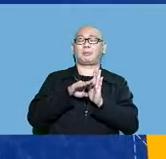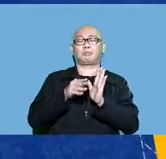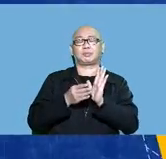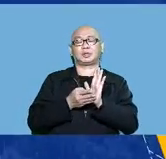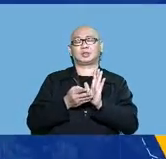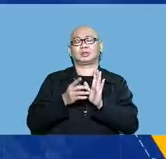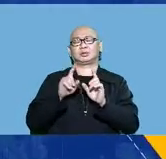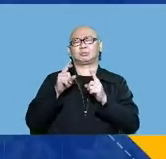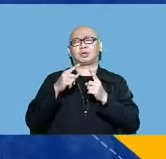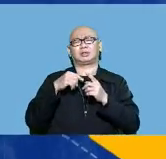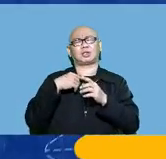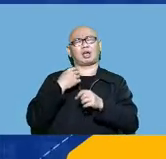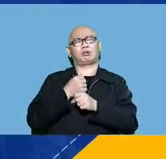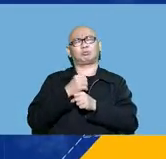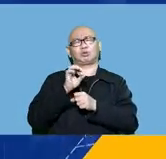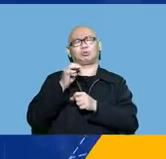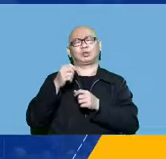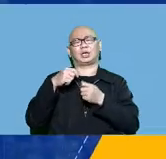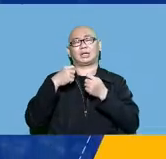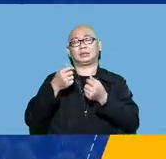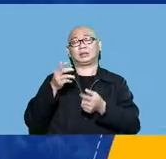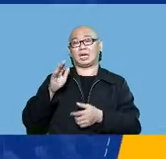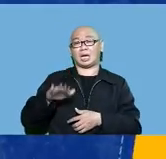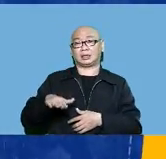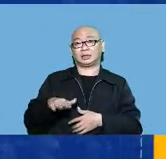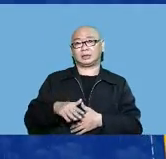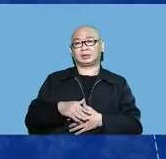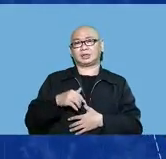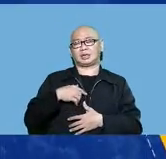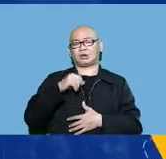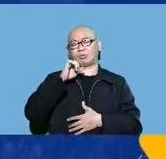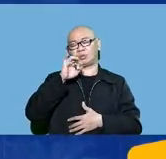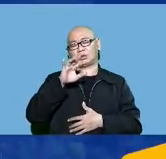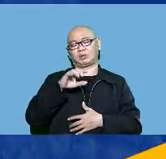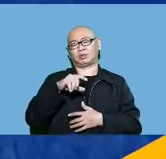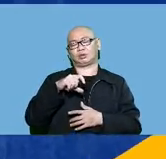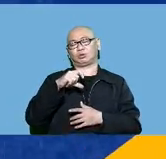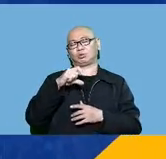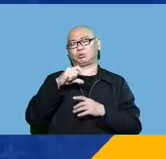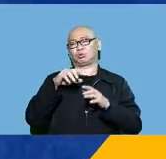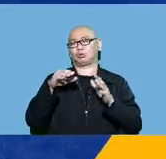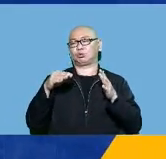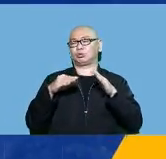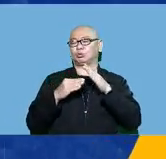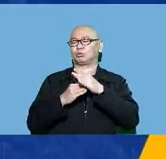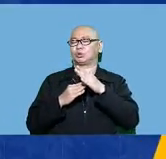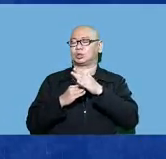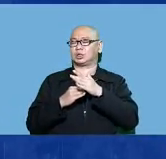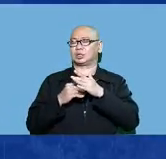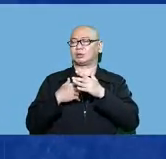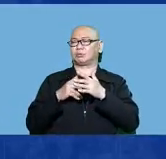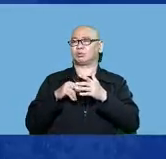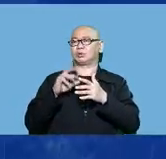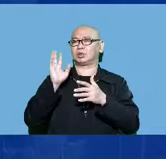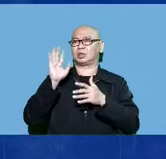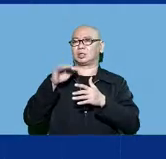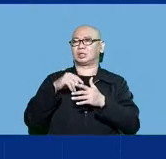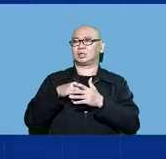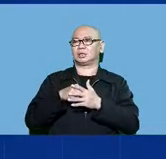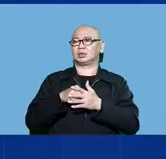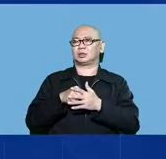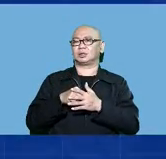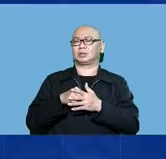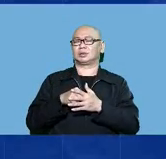anak. Jadi kemudian saya mengajukan cuti ke beliau setelah pulang dari exchange student di Helsinki.